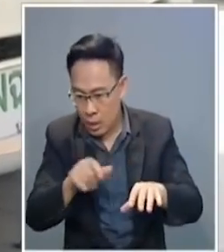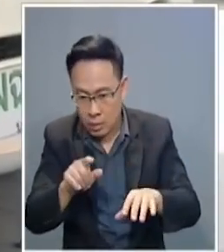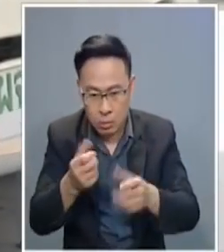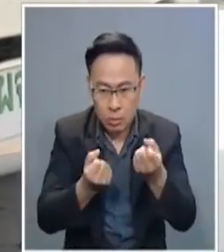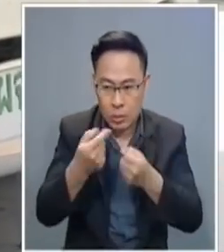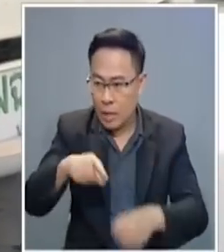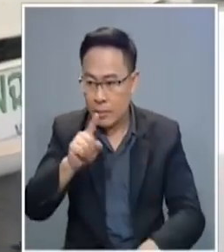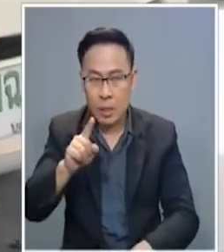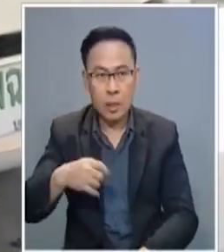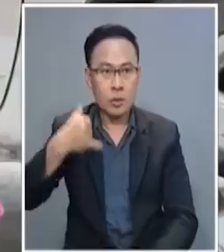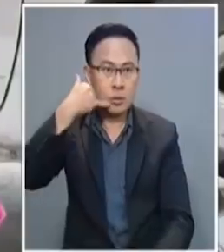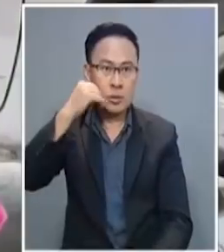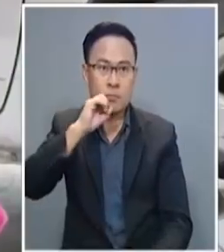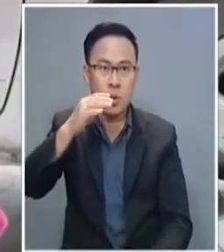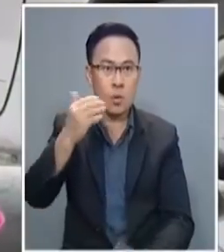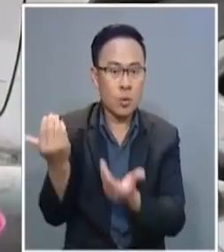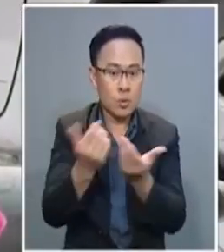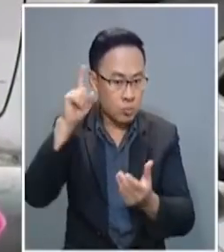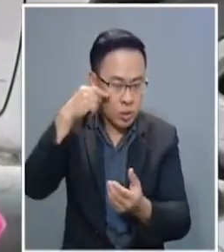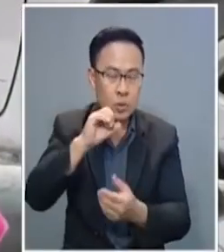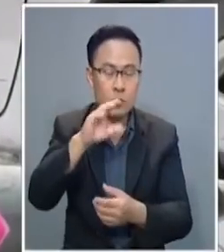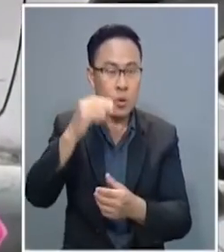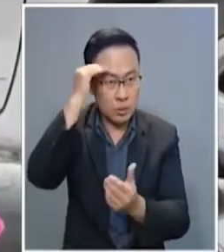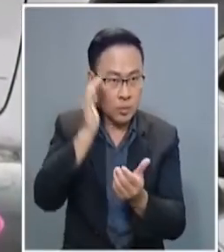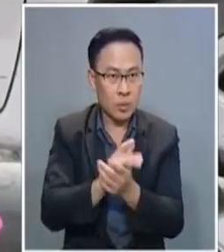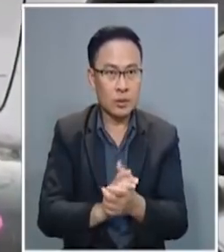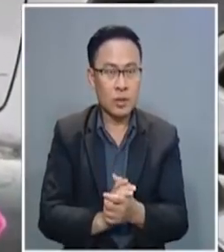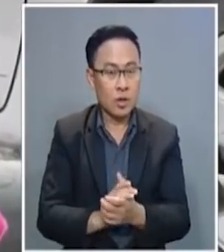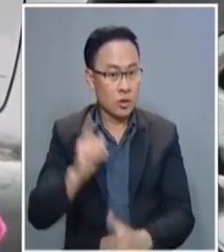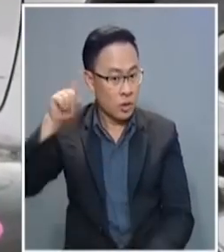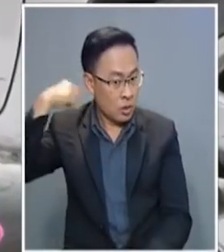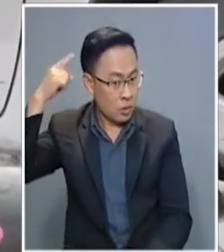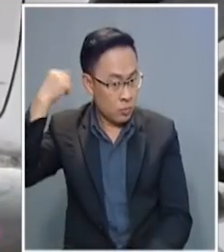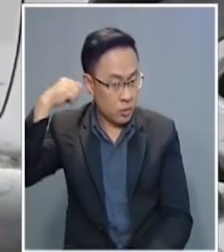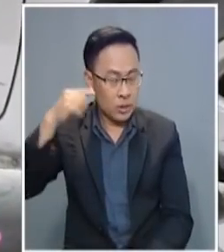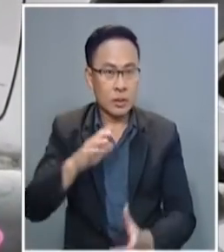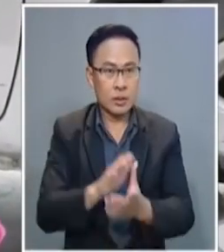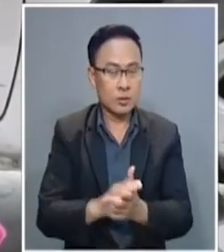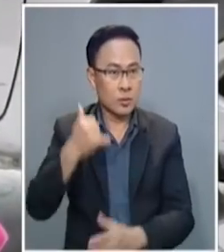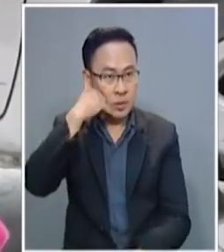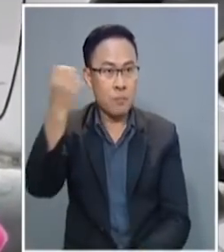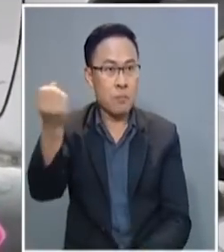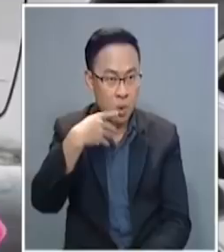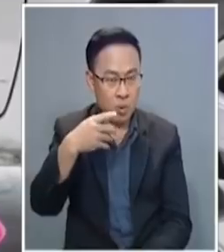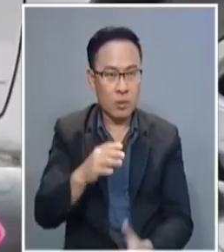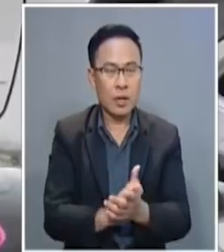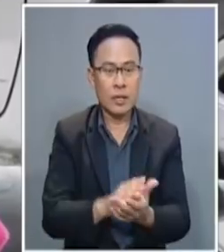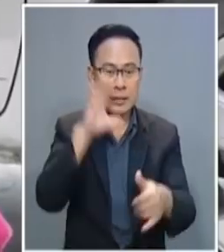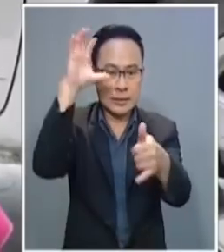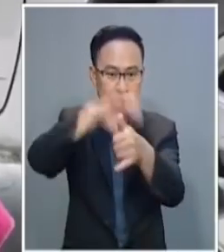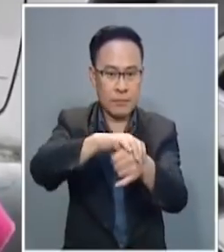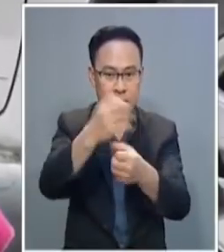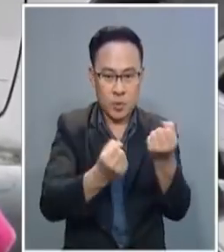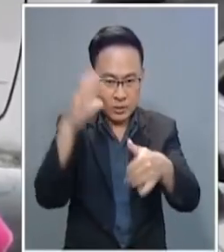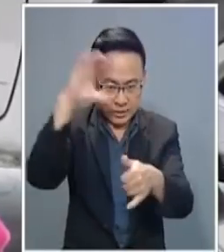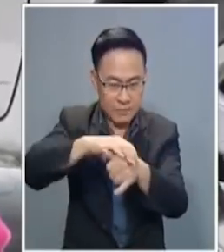แล้วก็ลูกสาวจนกระทั่งผ่านไปเกือบ2ชั่วโมงลูกสาวนะคะคือคุณสุชาดาดีนวลโทรกลับมาแจ้งว่าพ่อจับหัวขโมย